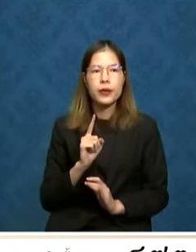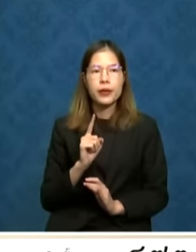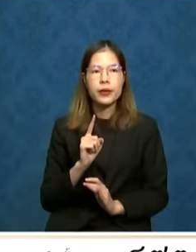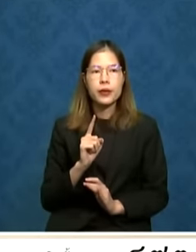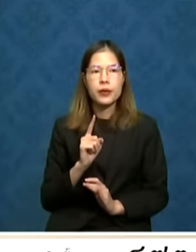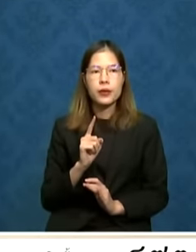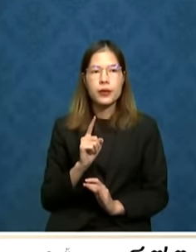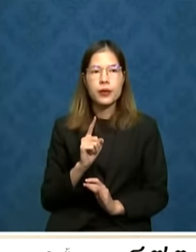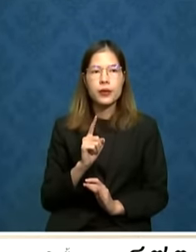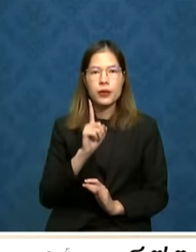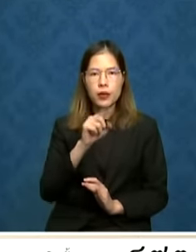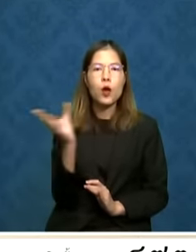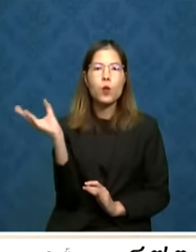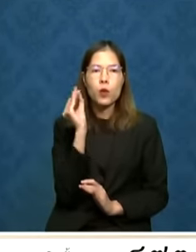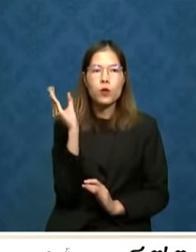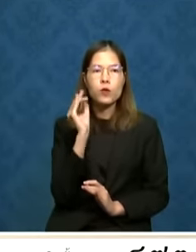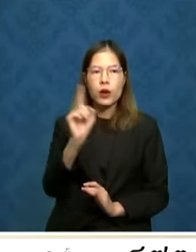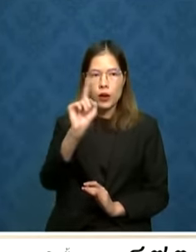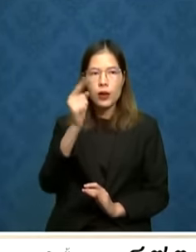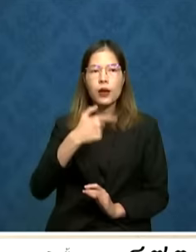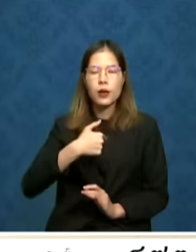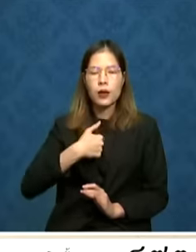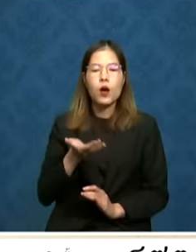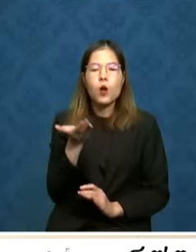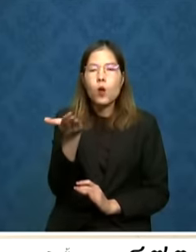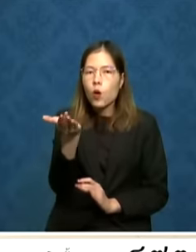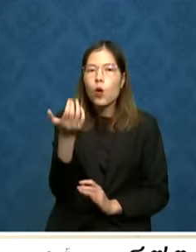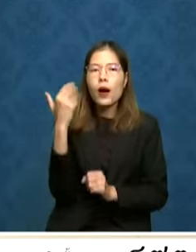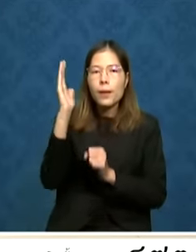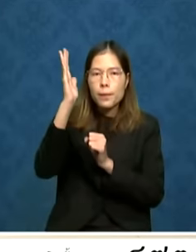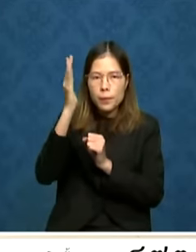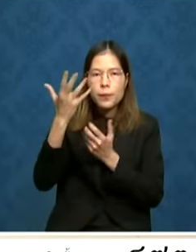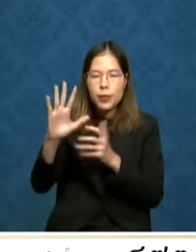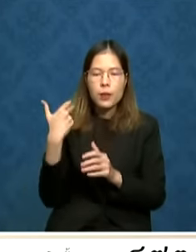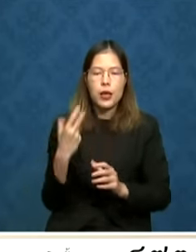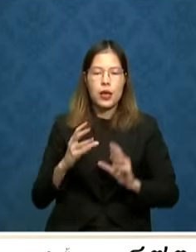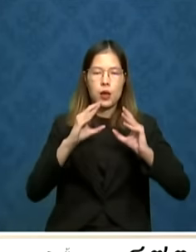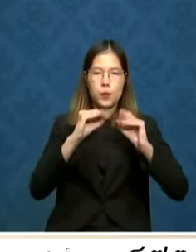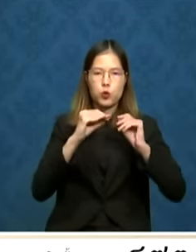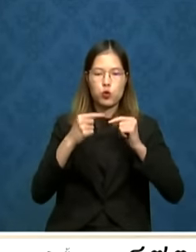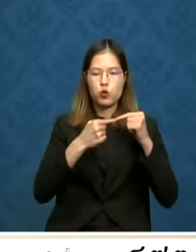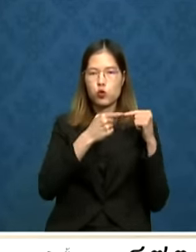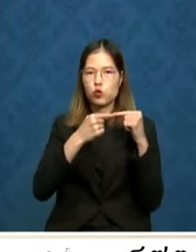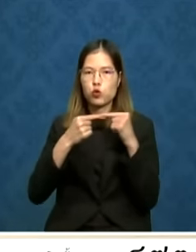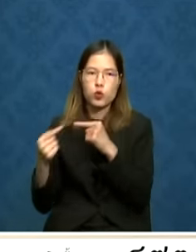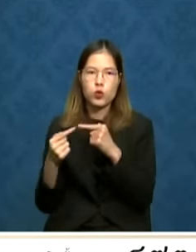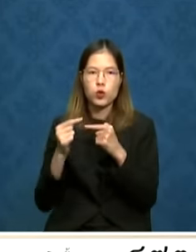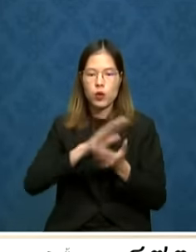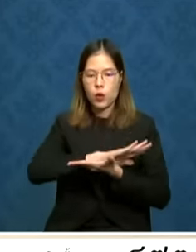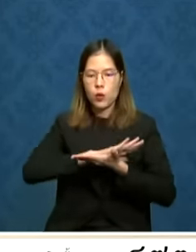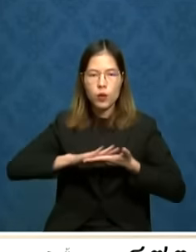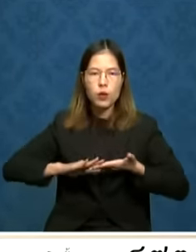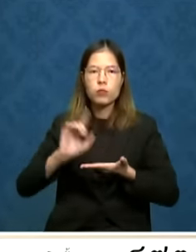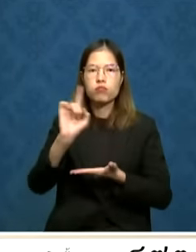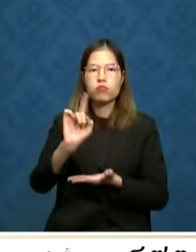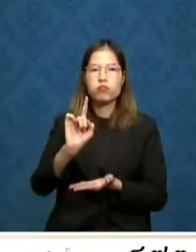่านก็ลเปิดเทฟังนะครับผมก็อนุรมให้ท่านพอสมควร เพื่อให้การปชุมมัดำเนินไปได้ด้กวามเรีบร้อย